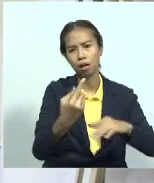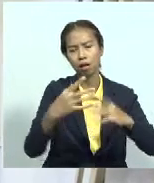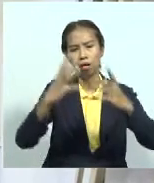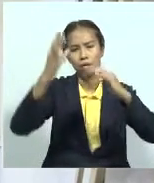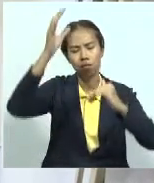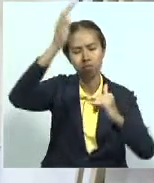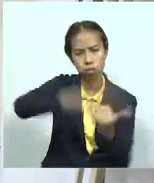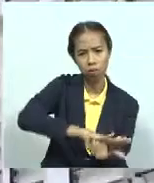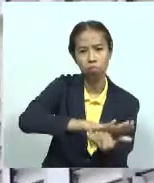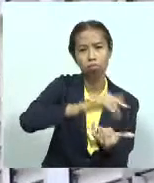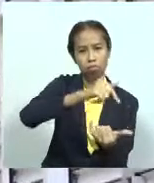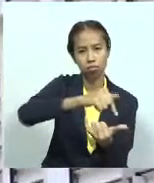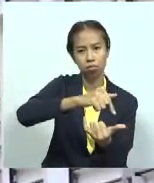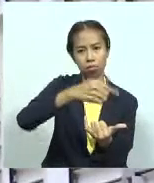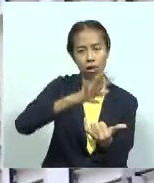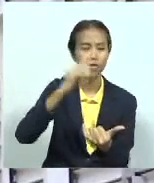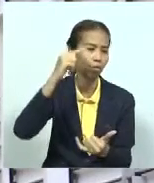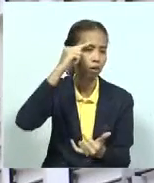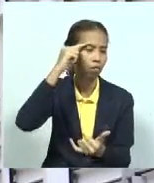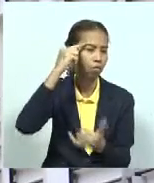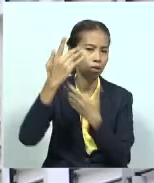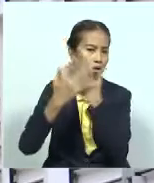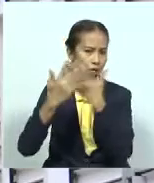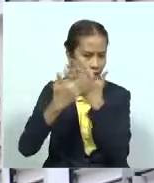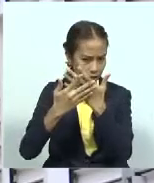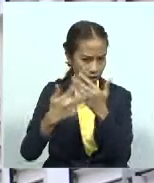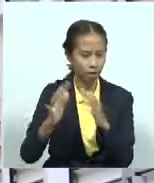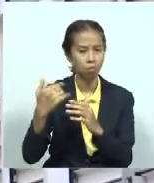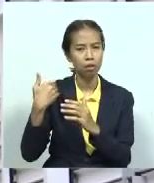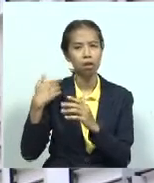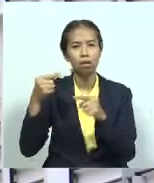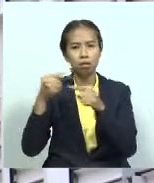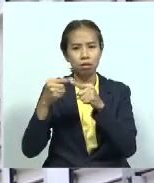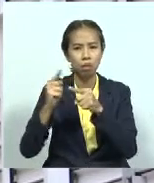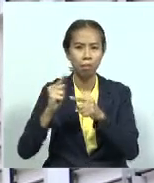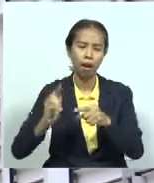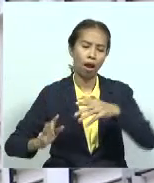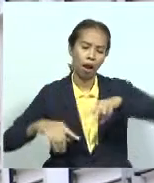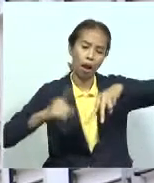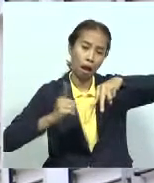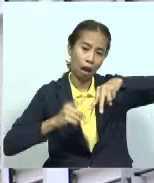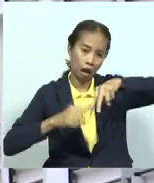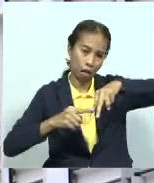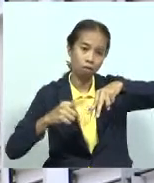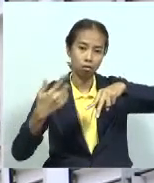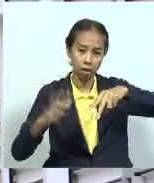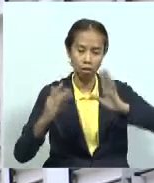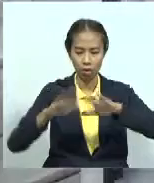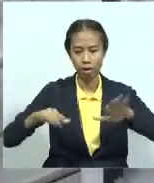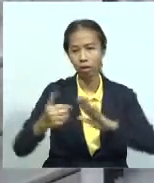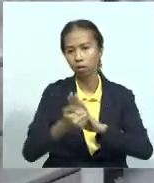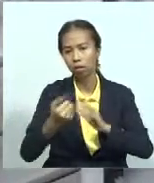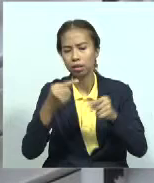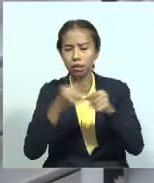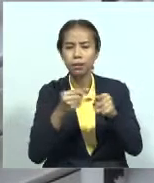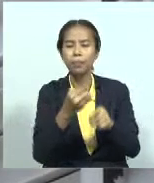ทับแล้วก็บริเวณคิ้วซ้ายเนี่ยแตกส่วนอีกคนได้รับบาดเจ็บที่ขาด้านซ้ายส่วนเด็กคนอื่นๆได้รับบาดเจ็บ